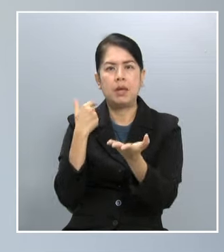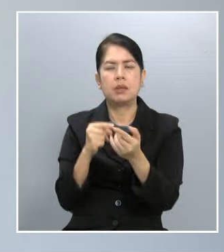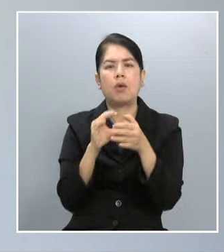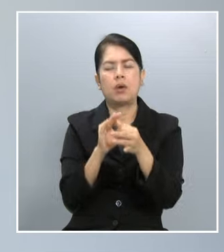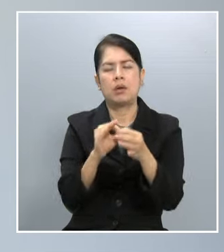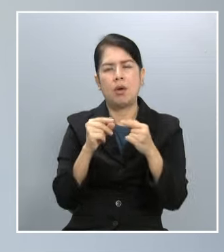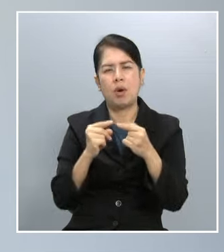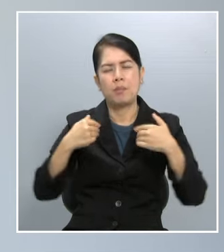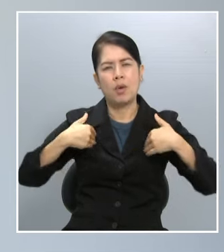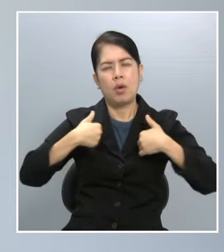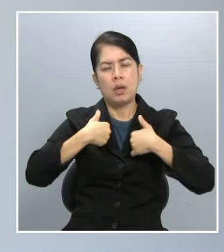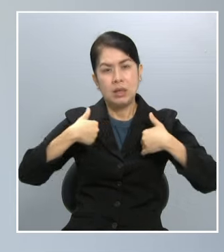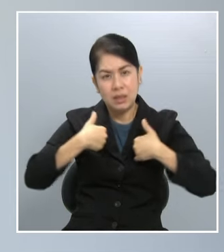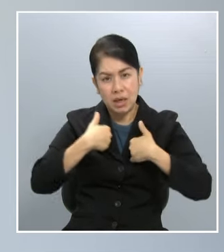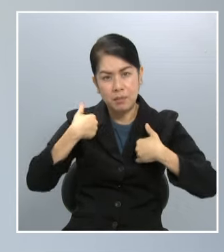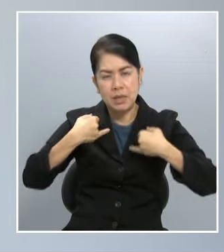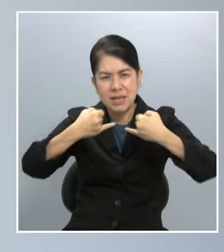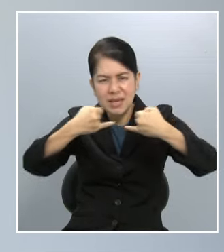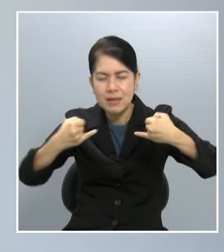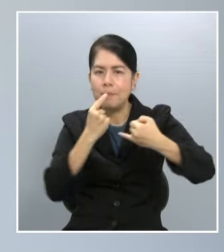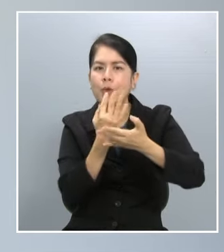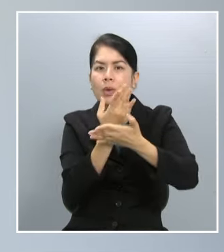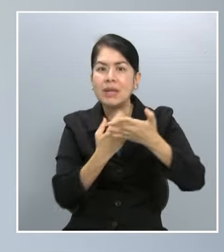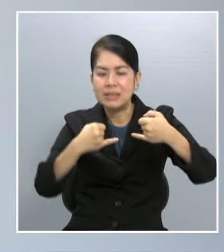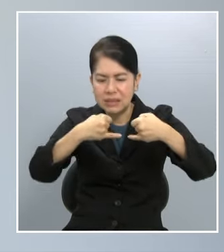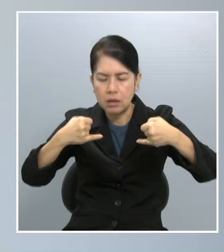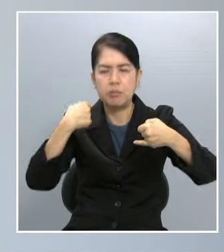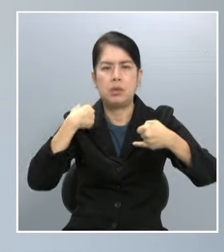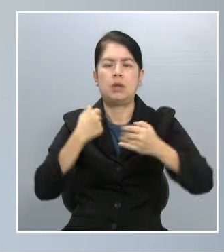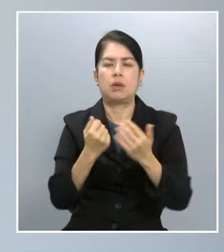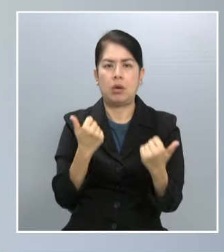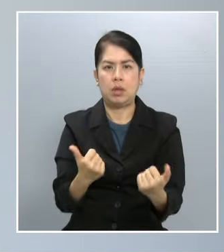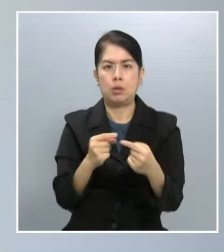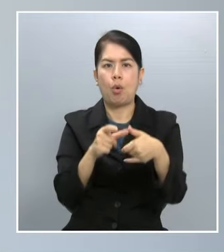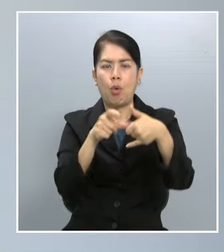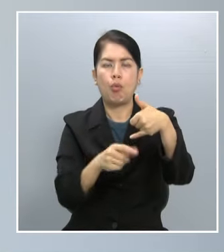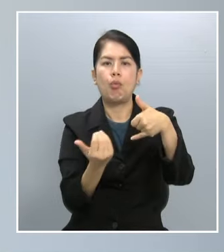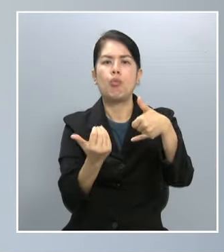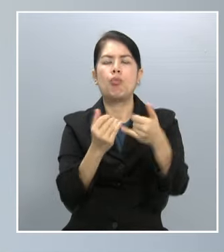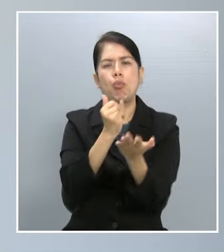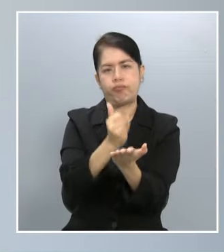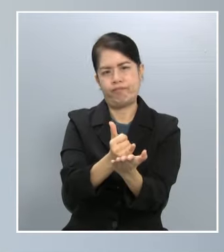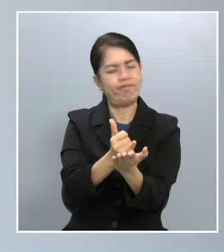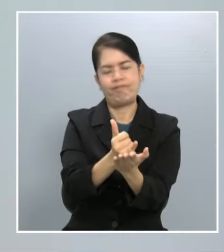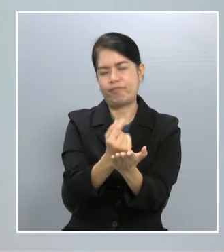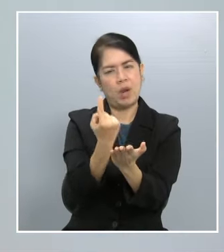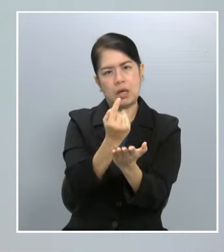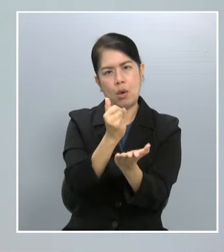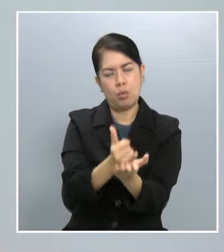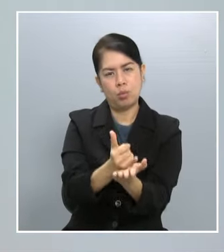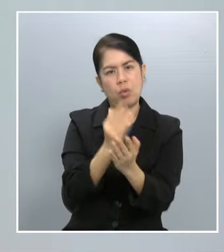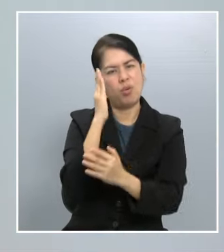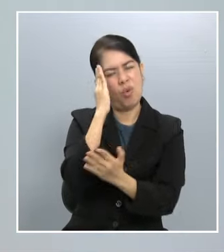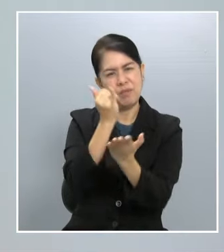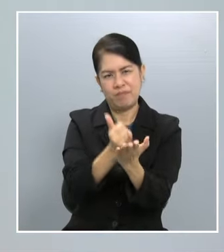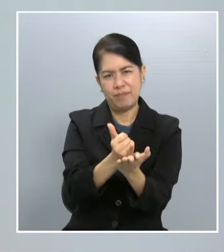และเสียเหงื่อค่ะ สภาพล่าสุดที่คุณแม่โพสต์ระบุว่านอนพักที่เตียงอย่างเดียวหมอห้ามลุกเดินให้นอนพักยาว จนกว่าผลเลือ